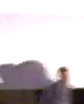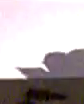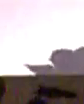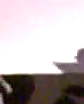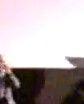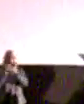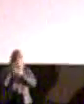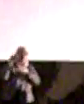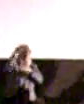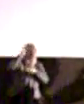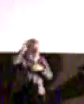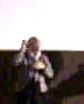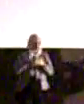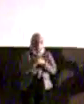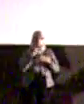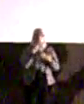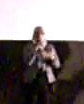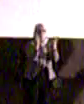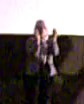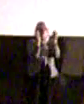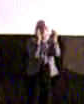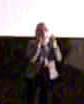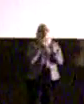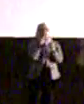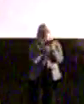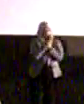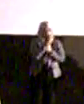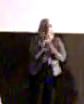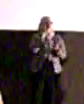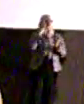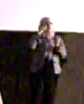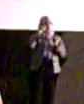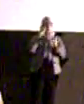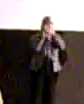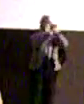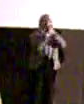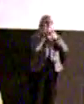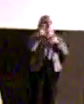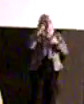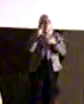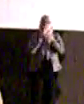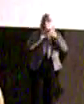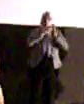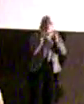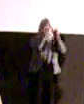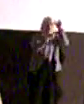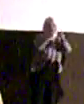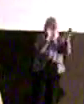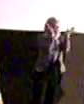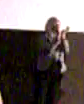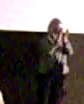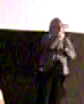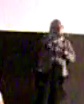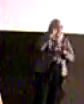لقادم تونس التي نريد. شكرا جزيلا بكل صدق للصديقات والأصدقاء من المناضلات والمناضلين من المجتمع